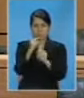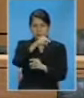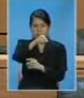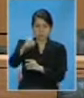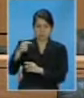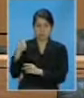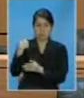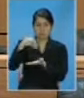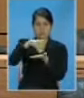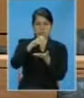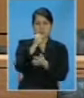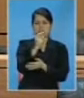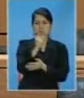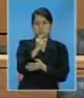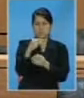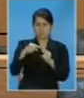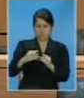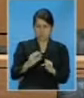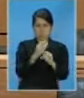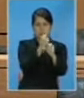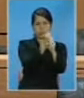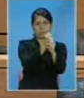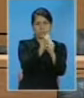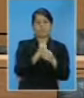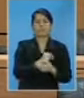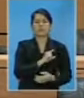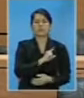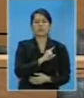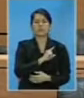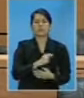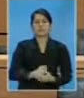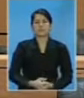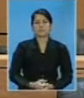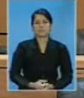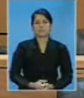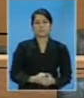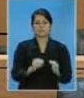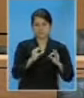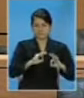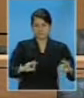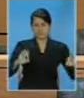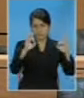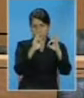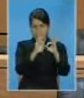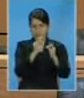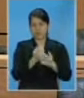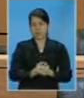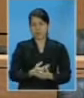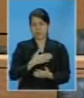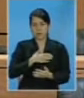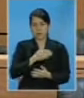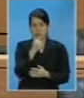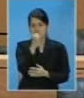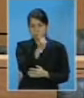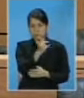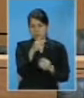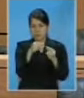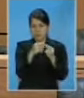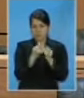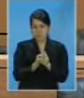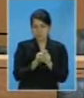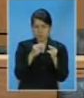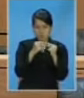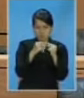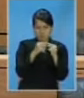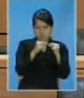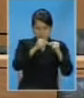โทรลจะสามารถรู้ได้เลยแต่สิ่งที่สำคัญที่สุดก็คือว่าเวลาไปติดตั้งโดยใช้ไฟ